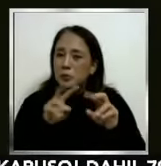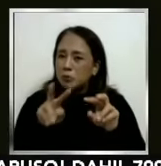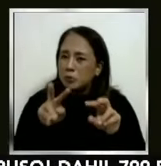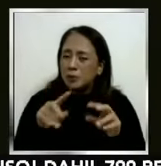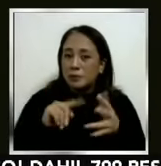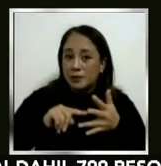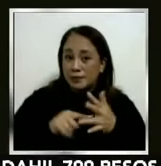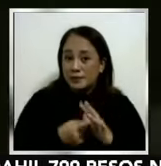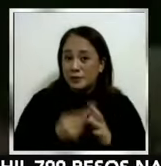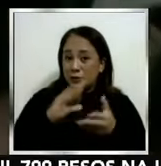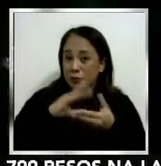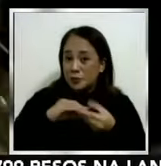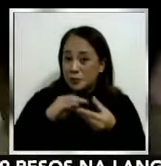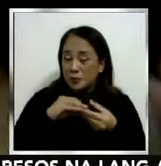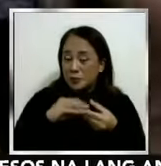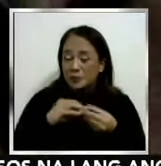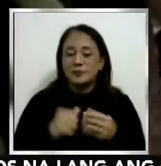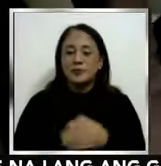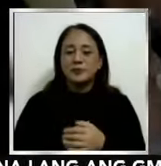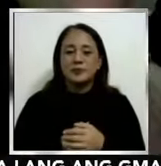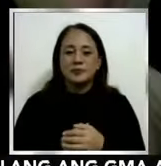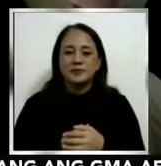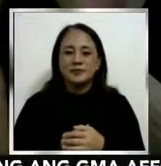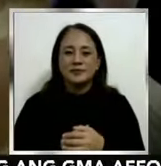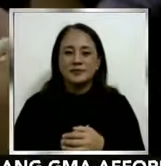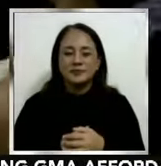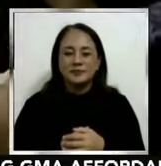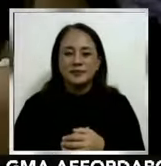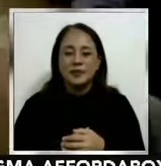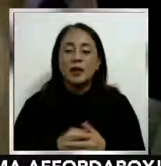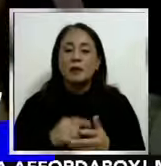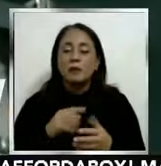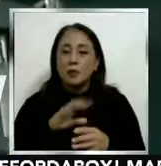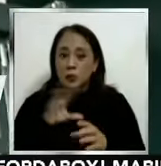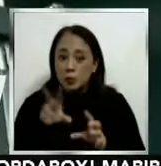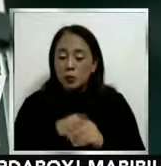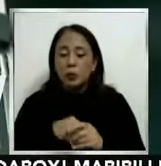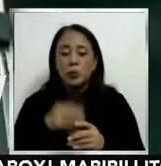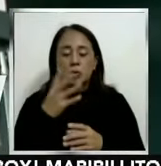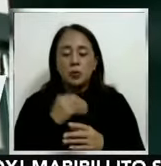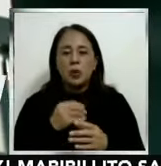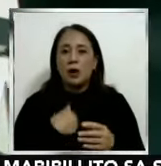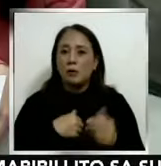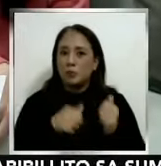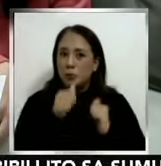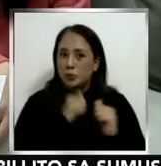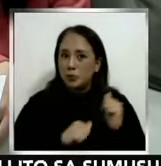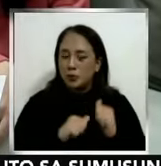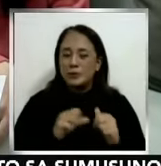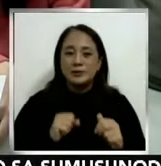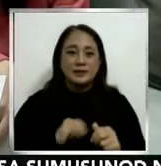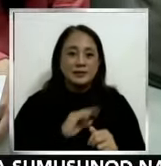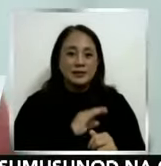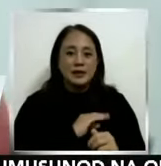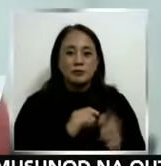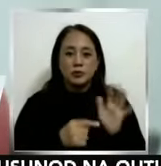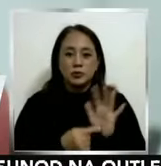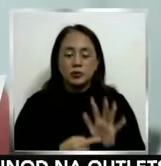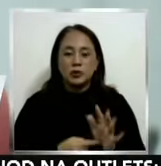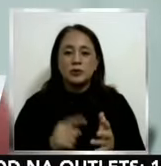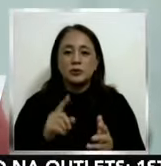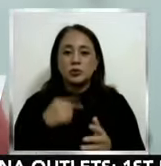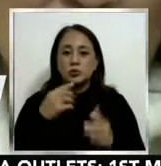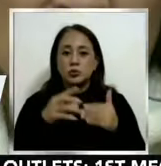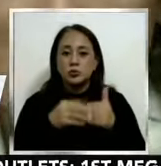ni Pongay. Kundi pati na rin ang cast at crew ng serye sa pangunguna ni na